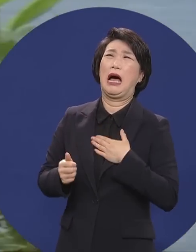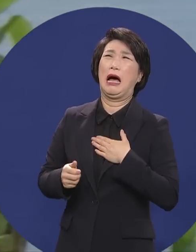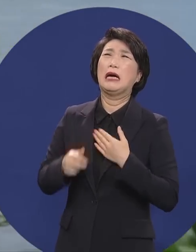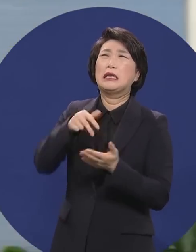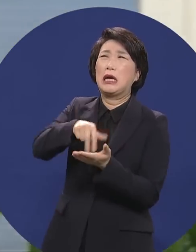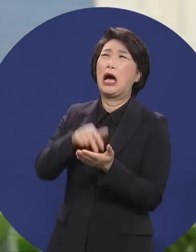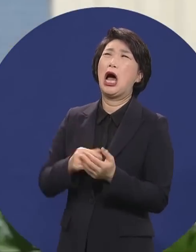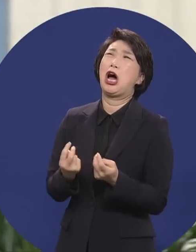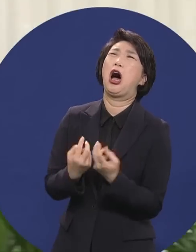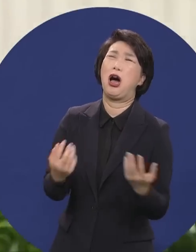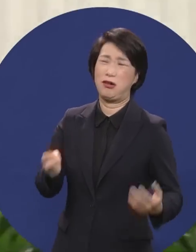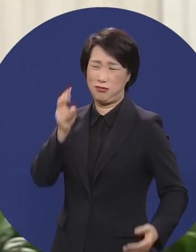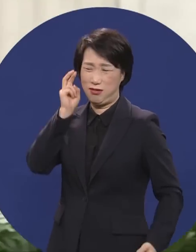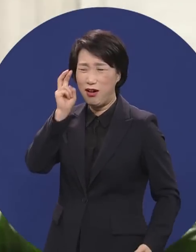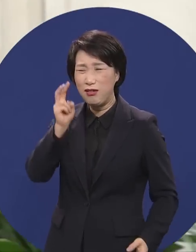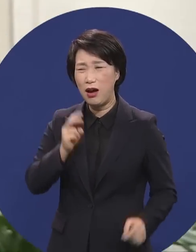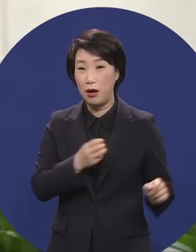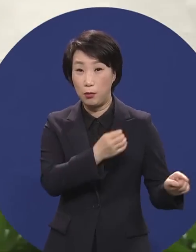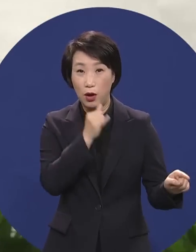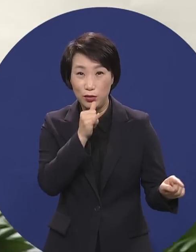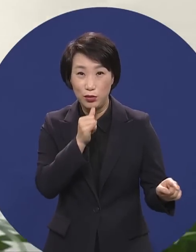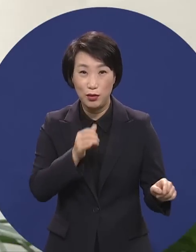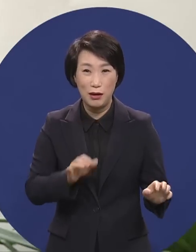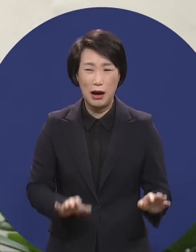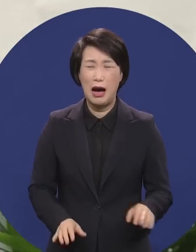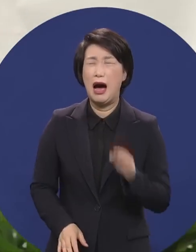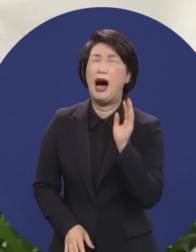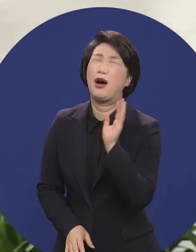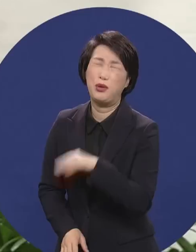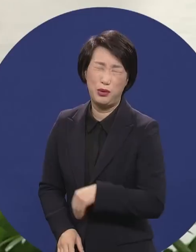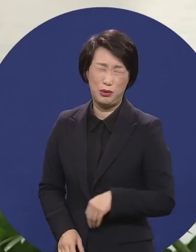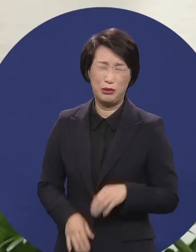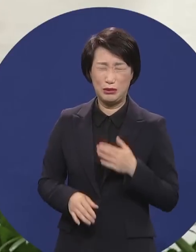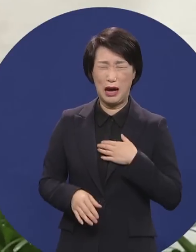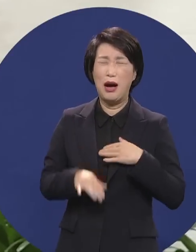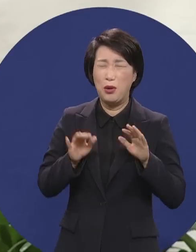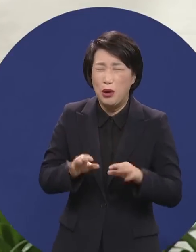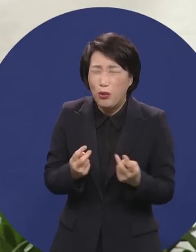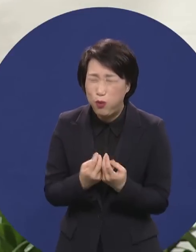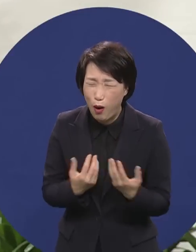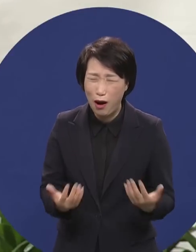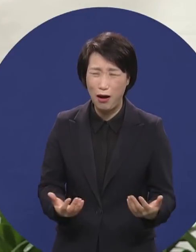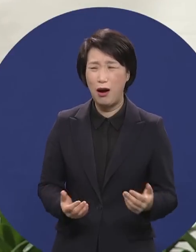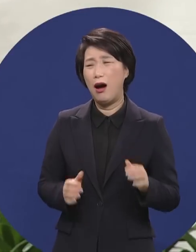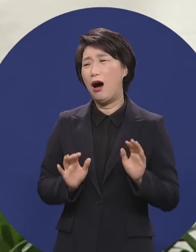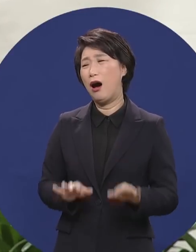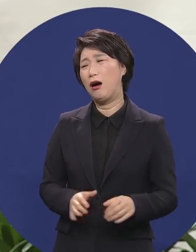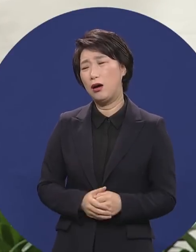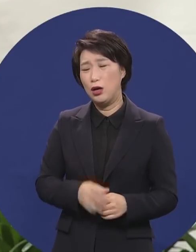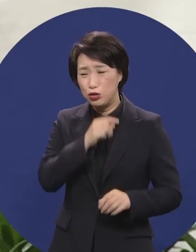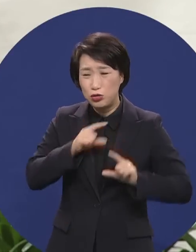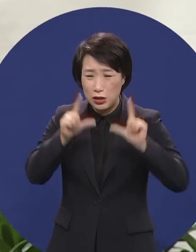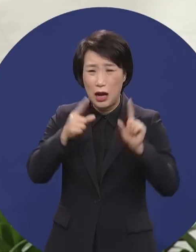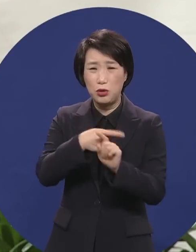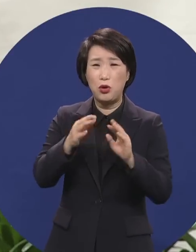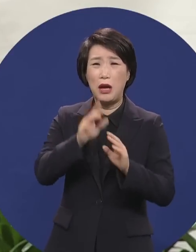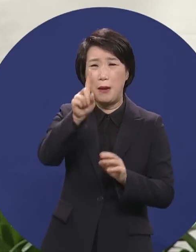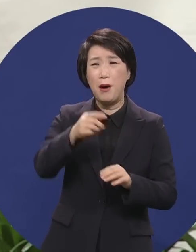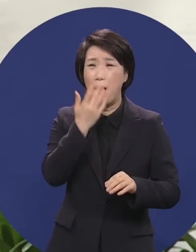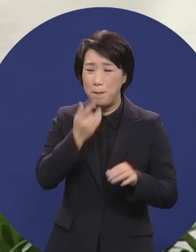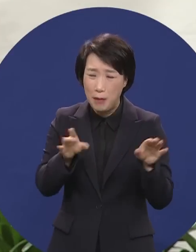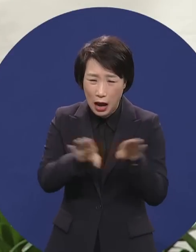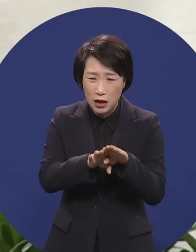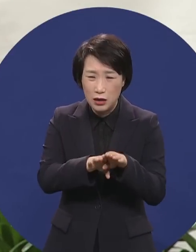되면 어쩔 수 없으실 거야 아마. 오늘 어쩔 수 없지 뭐. 아니 오늘 주일날 교회 좀 한 번 안